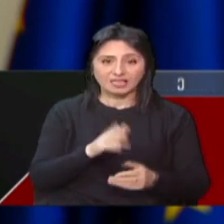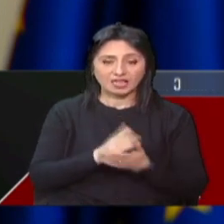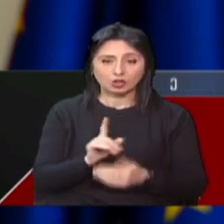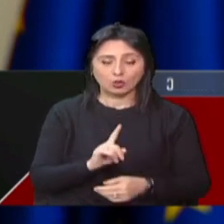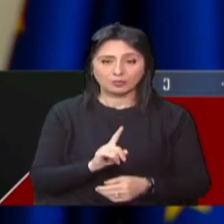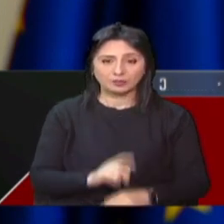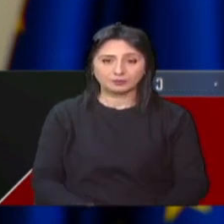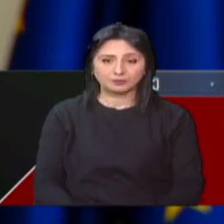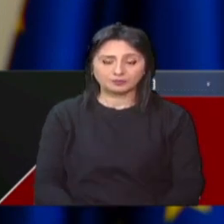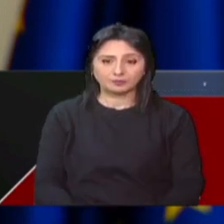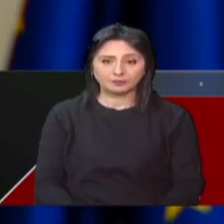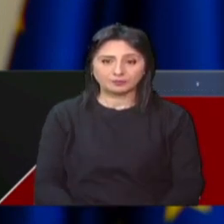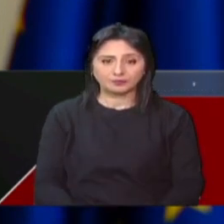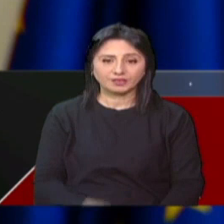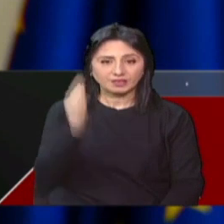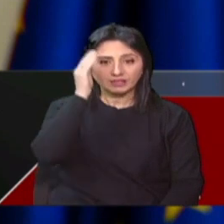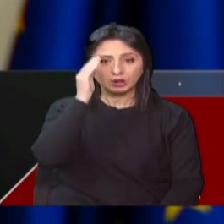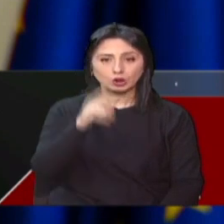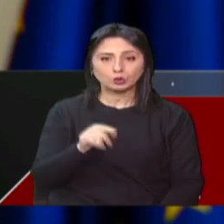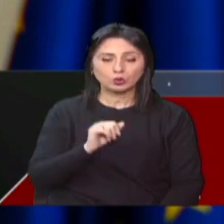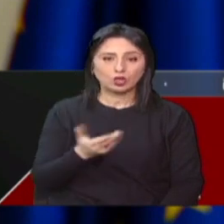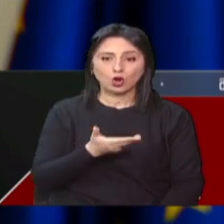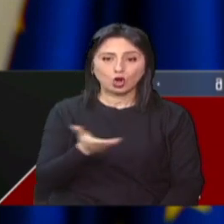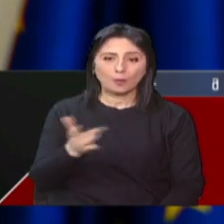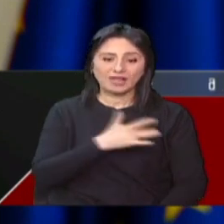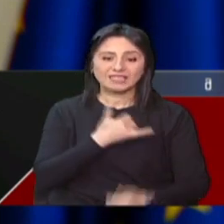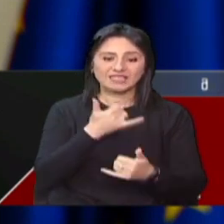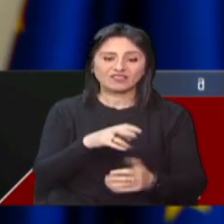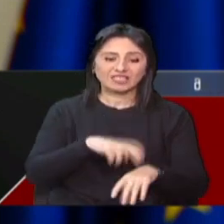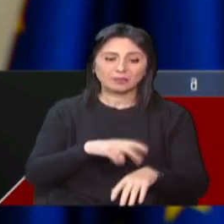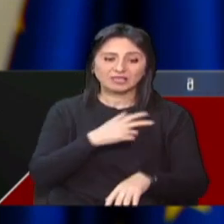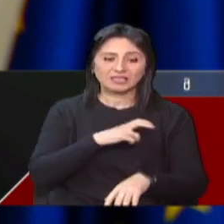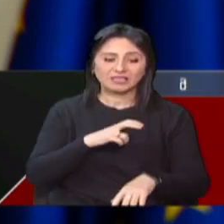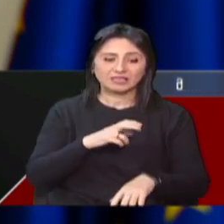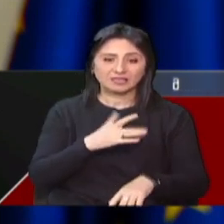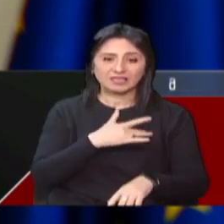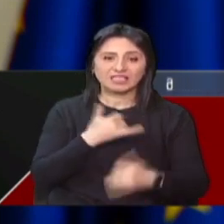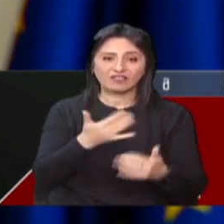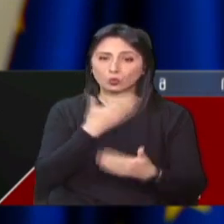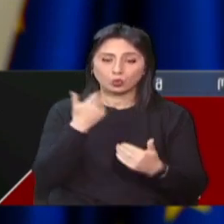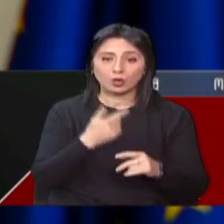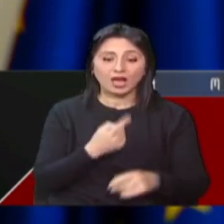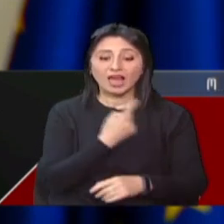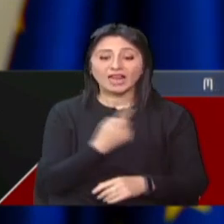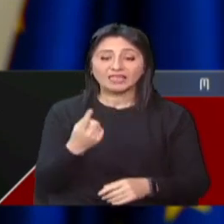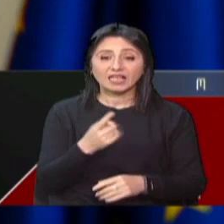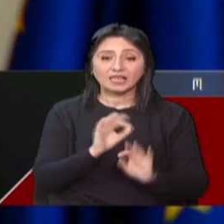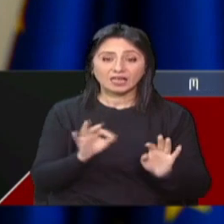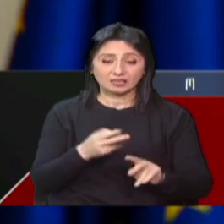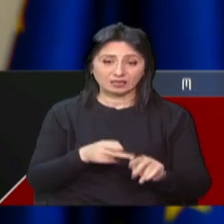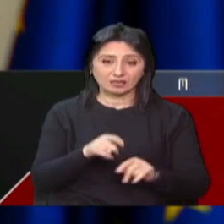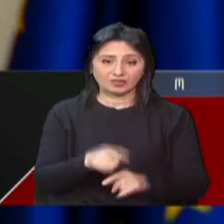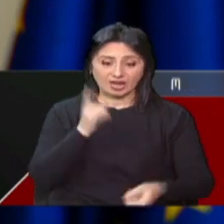რომ თითქოს და ასე ვთქვათ, რომელიმე სერვისზე, სამედიცინო სერვისზე მას ხელი არ მიუწვდება, არამედ ერთადერთი ახსნა აქვს